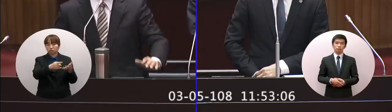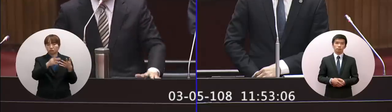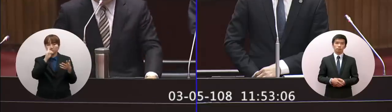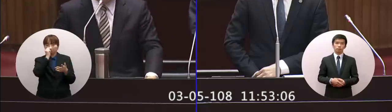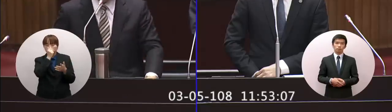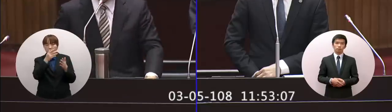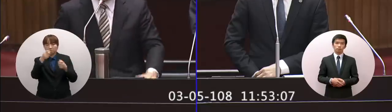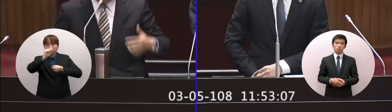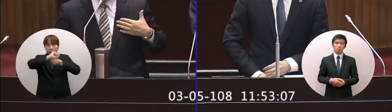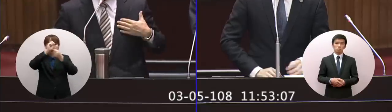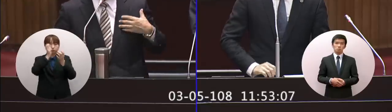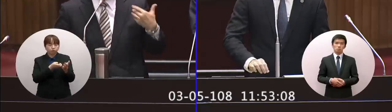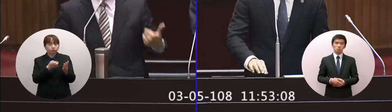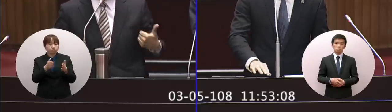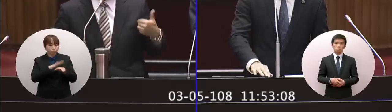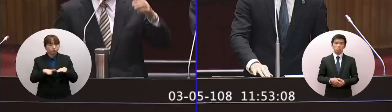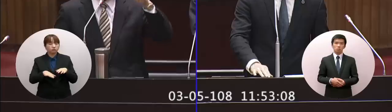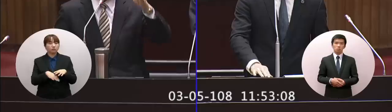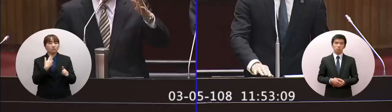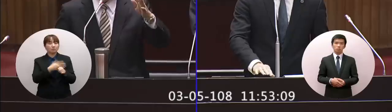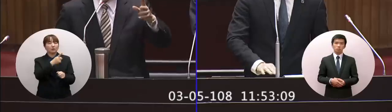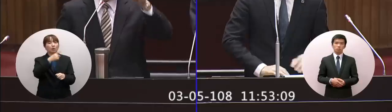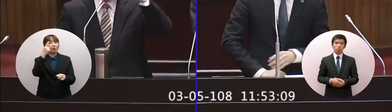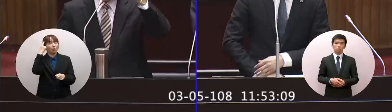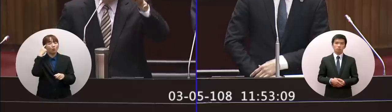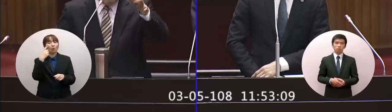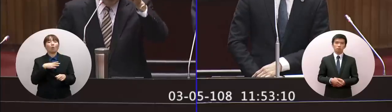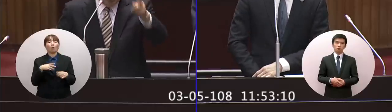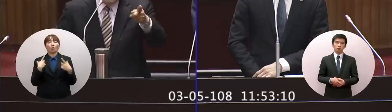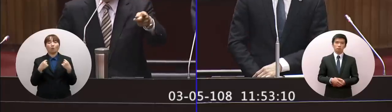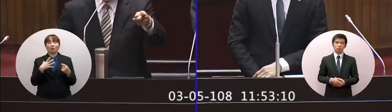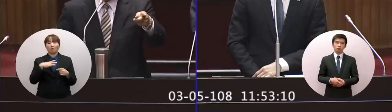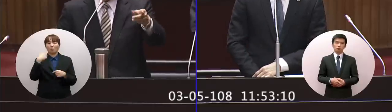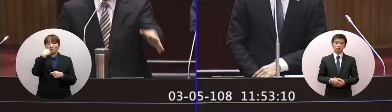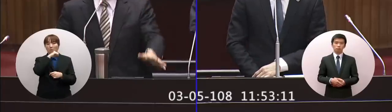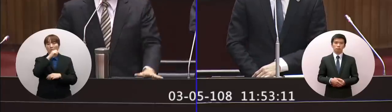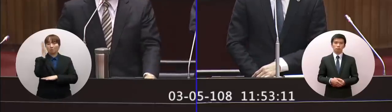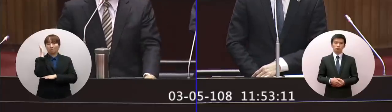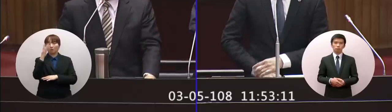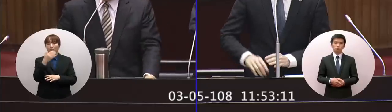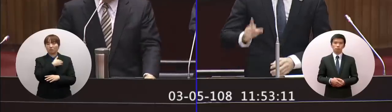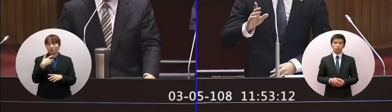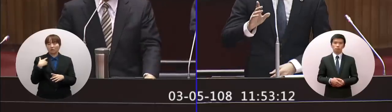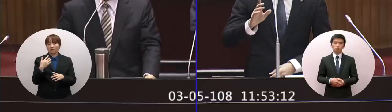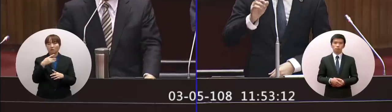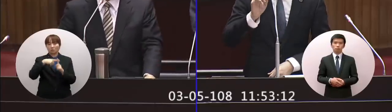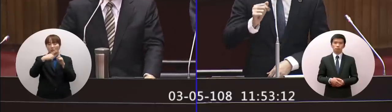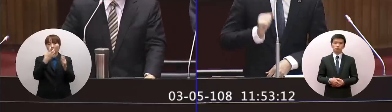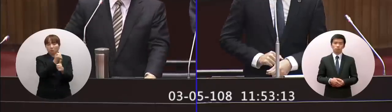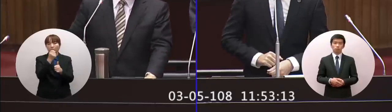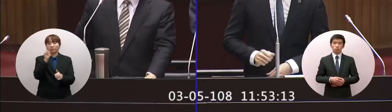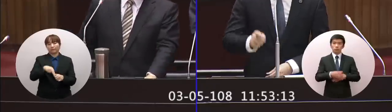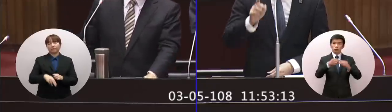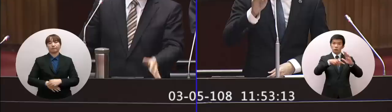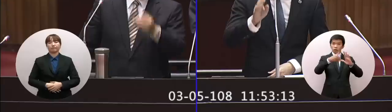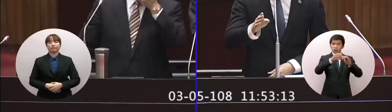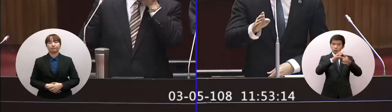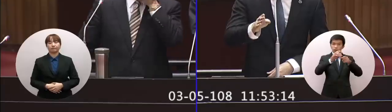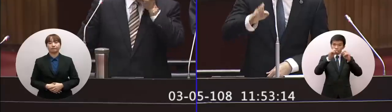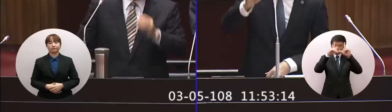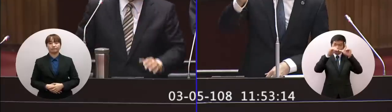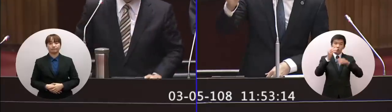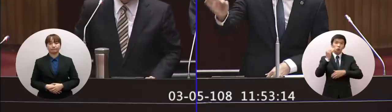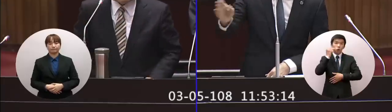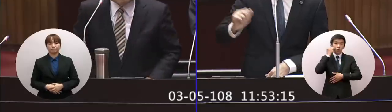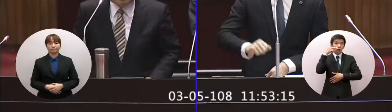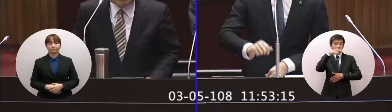特别搁较严格。安尼，让伊感觉咱政府有哪有能力管制。安尼， 院长，我伫只提醒啦，你若安尼